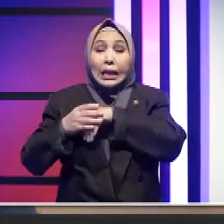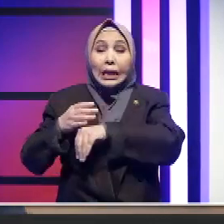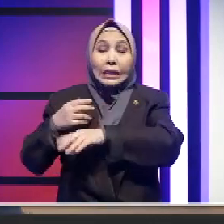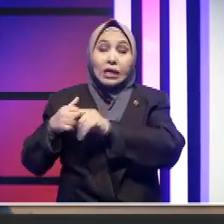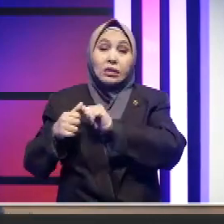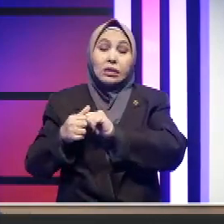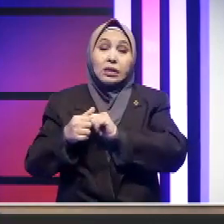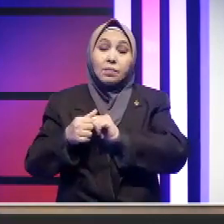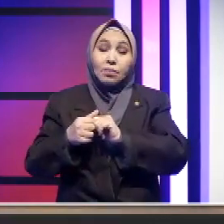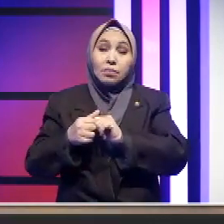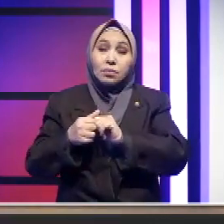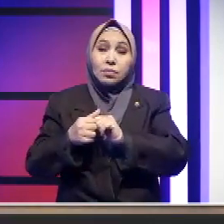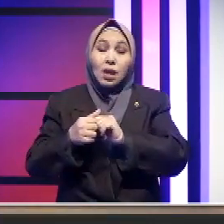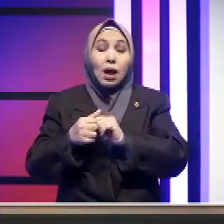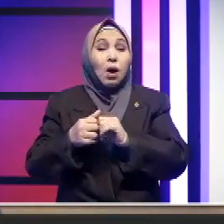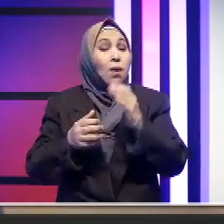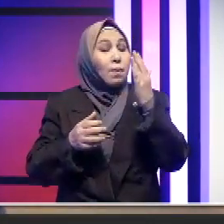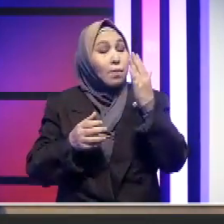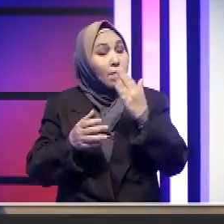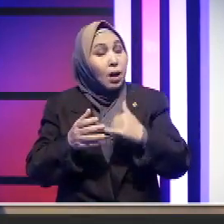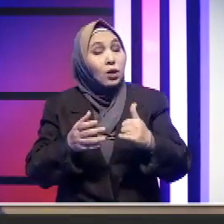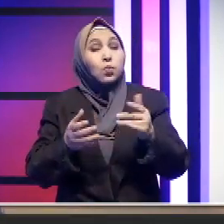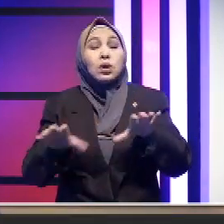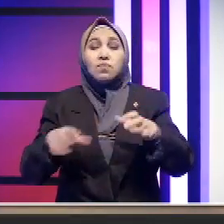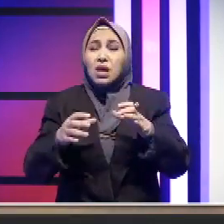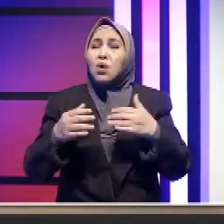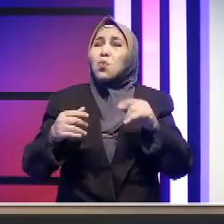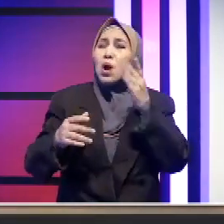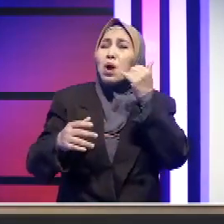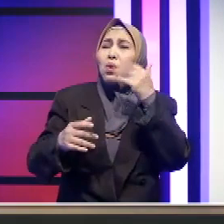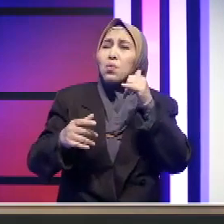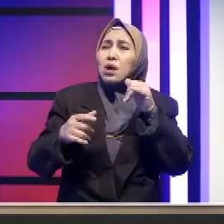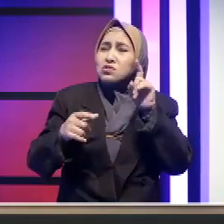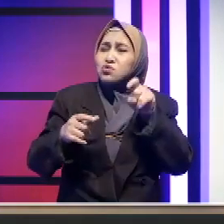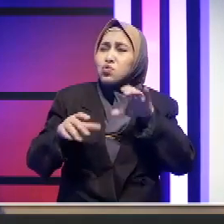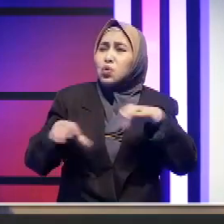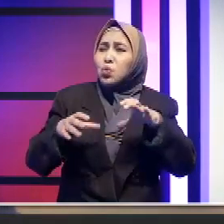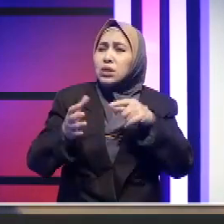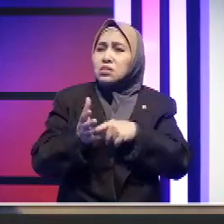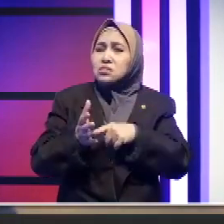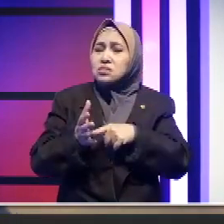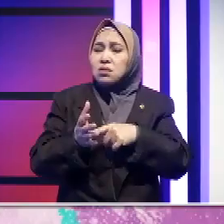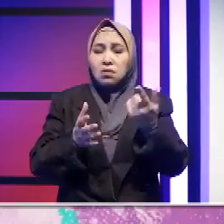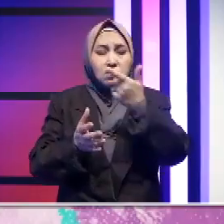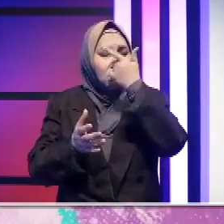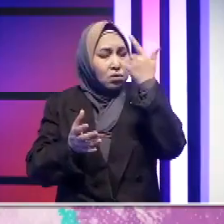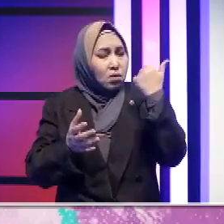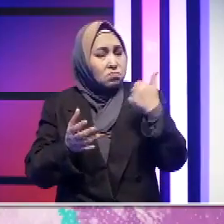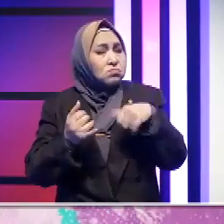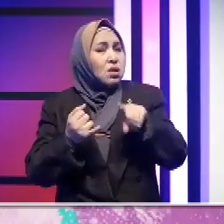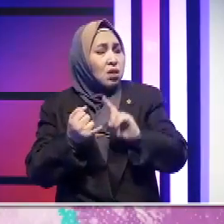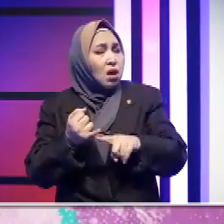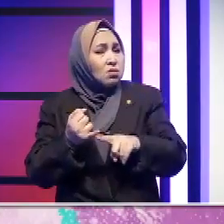intention we have to do this because of Allah Subhana